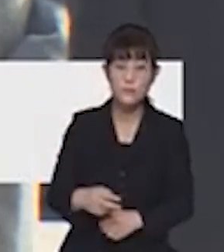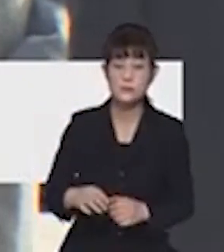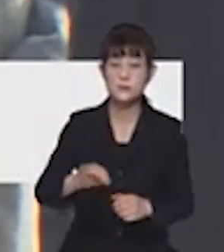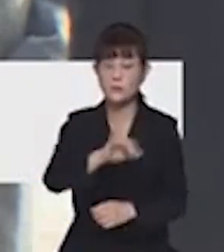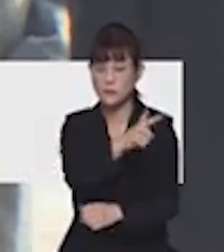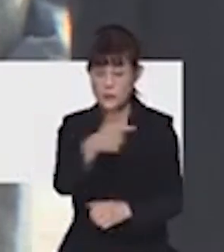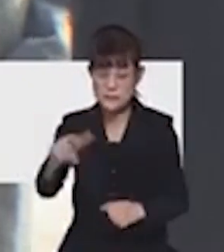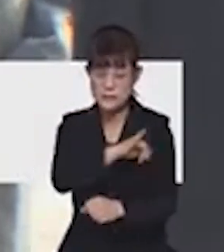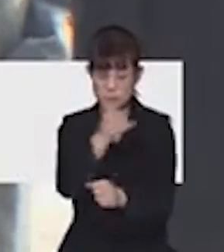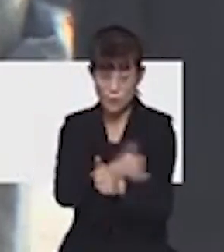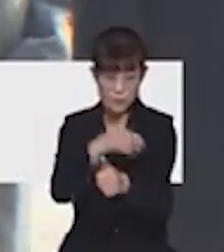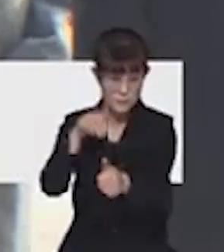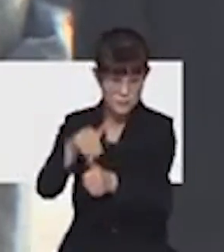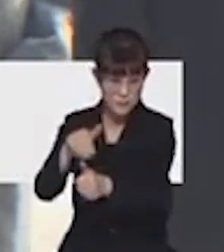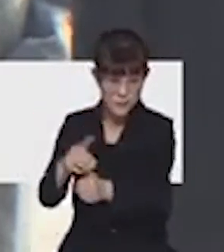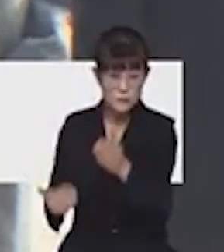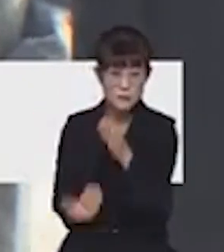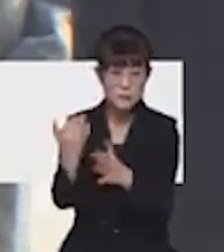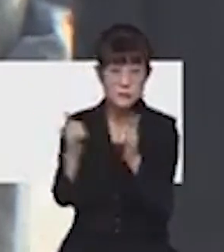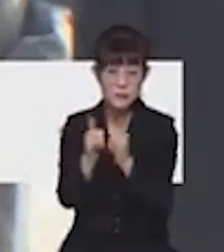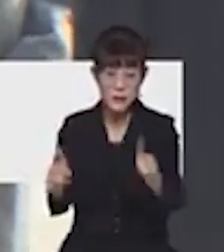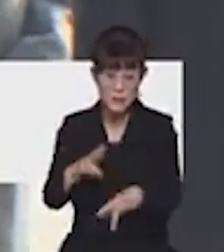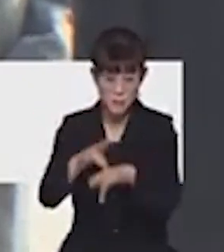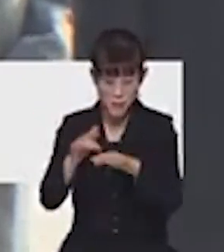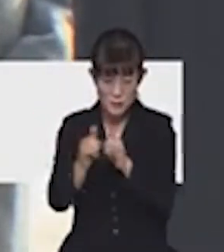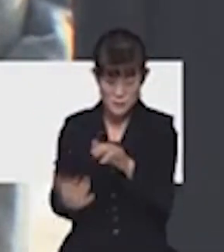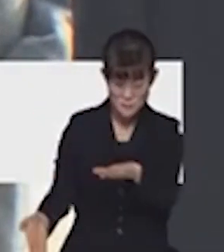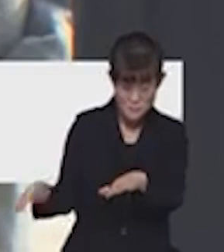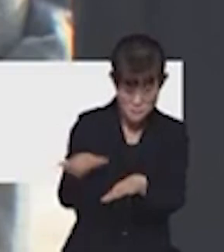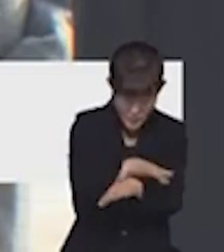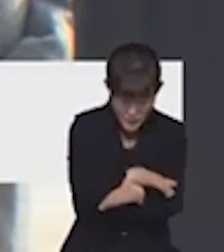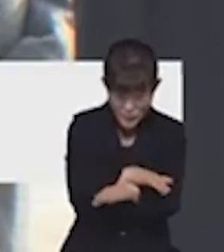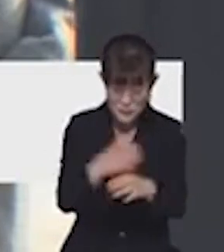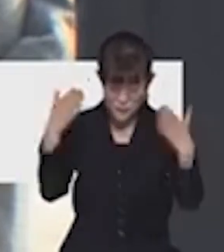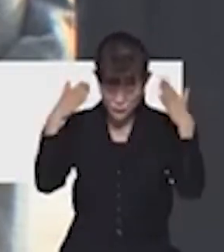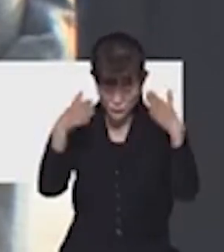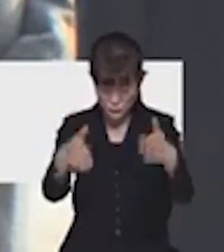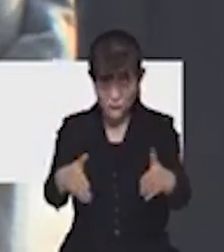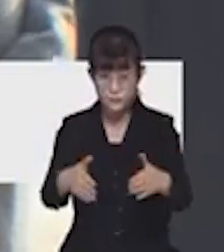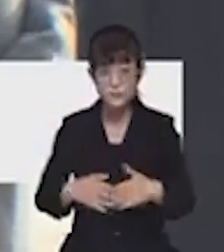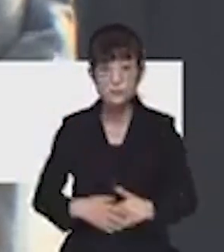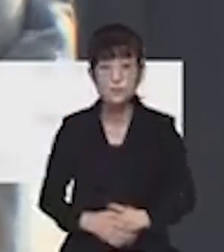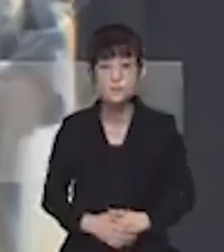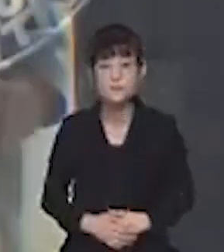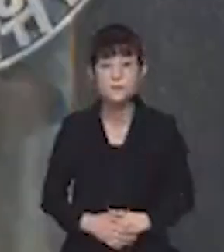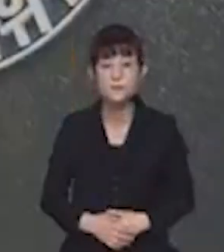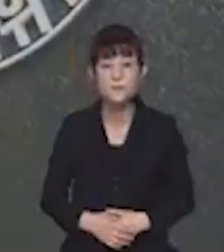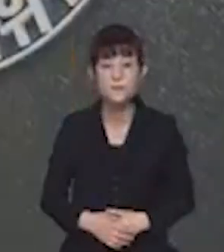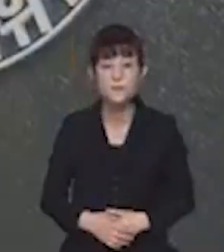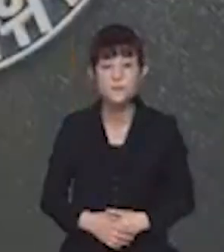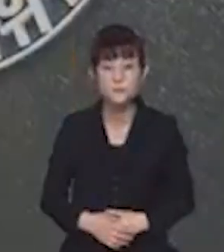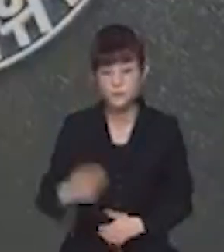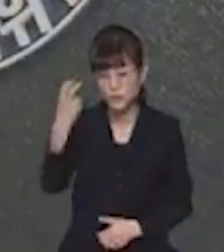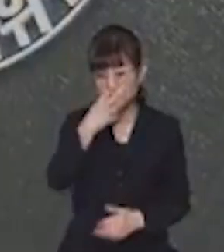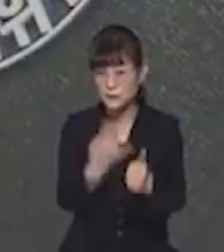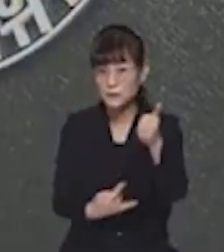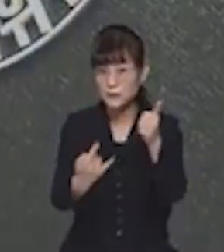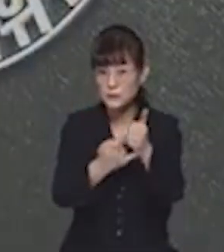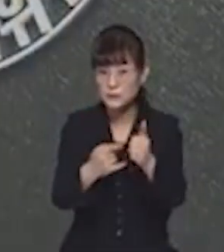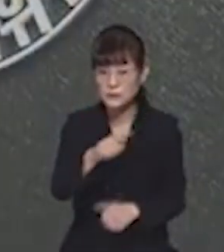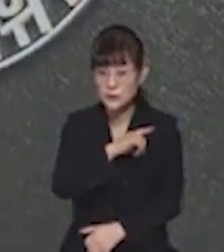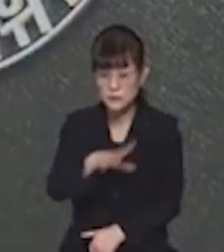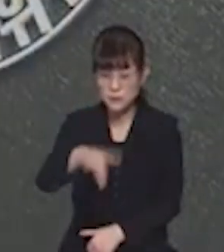행방불명자 안매장 의혹 사건의 총체적 진실을 규명하는 데 역량을 집중할 것입니다. 조사위는 최초